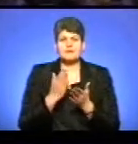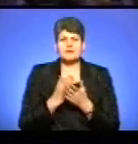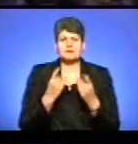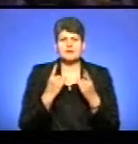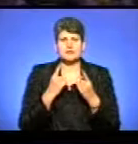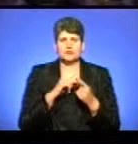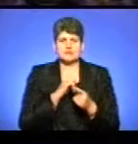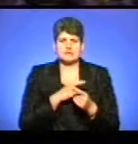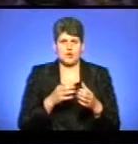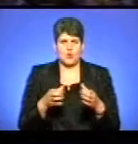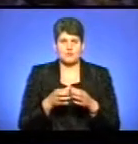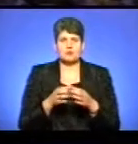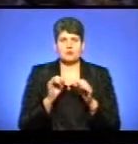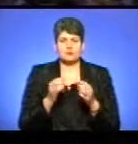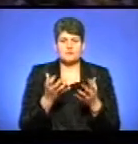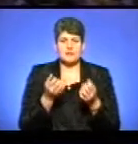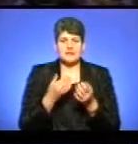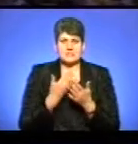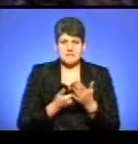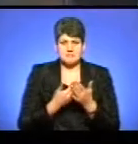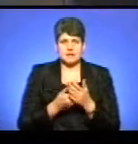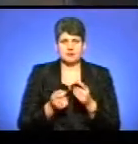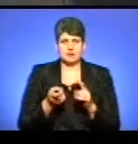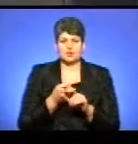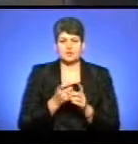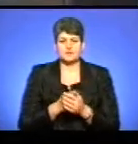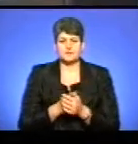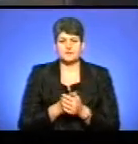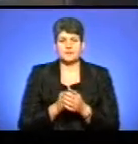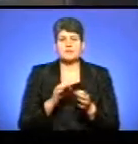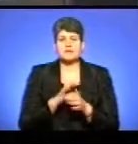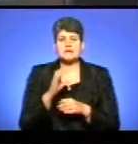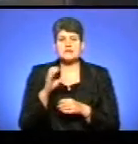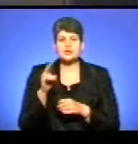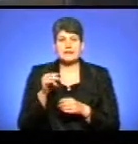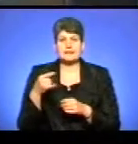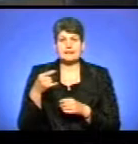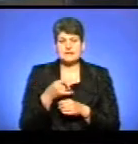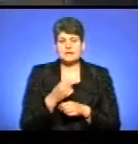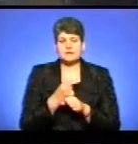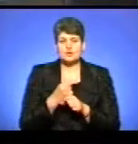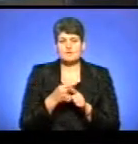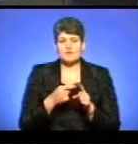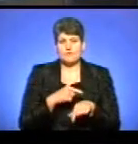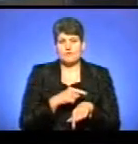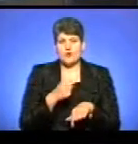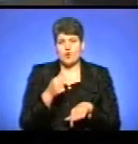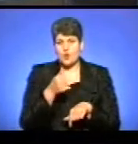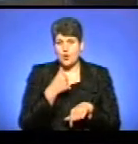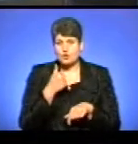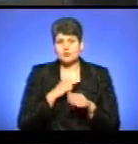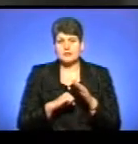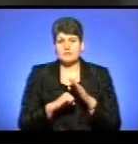і сильну команду, яку можна брати за приклад і долучатися. Проєкт «Соціальне таксі» працює півроку на базі